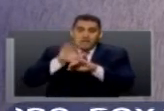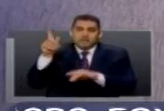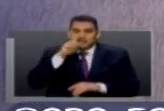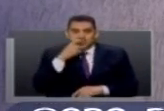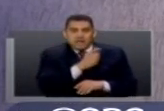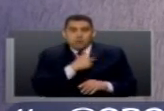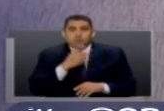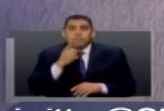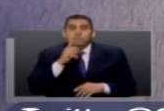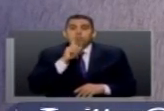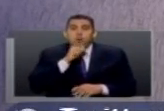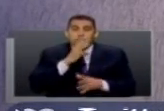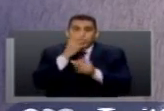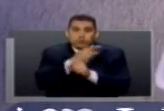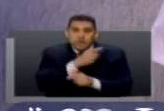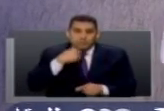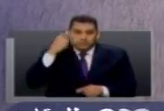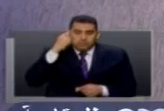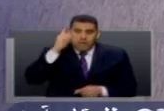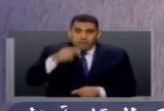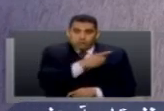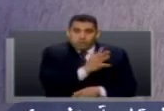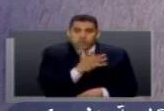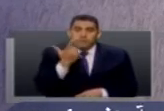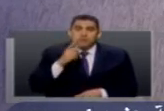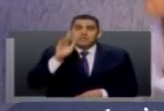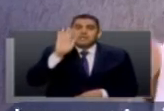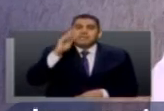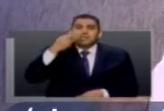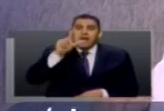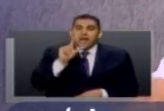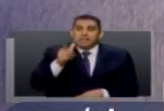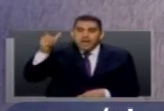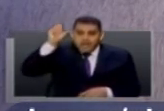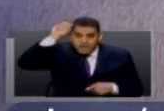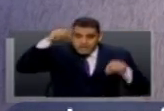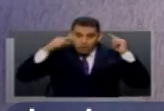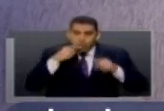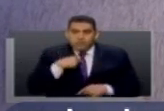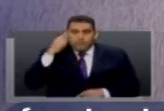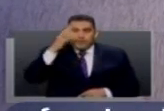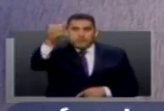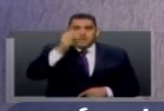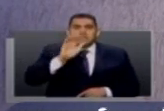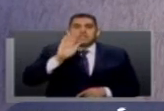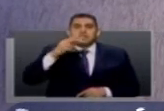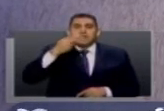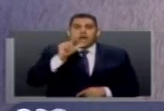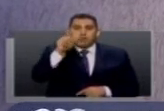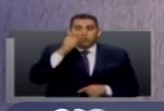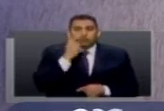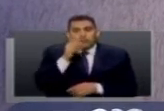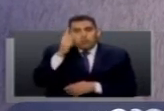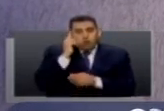حكم الذي حكم سيدنا سعد لانهم هم طلبوا ان يحكم والنبي اقر ثم اقر الله تعالى حكم سعد بن